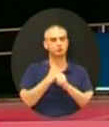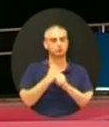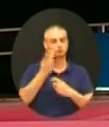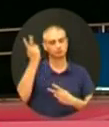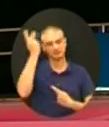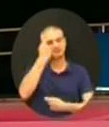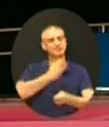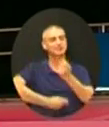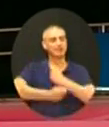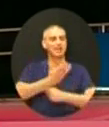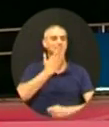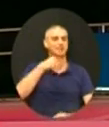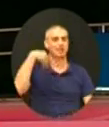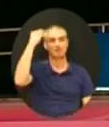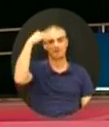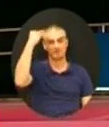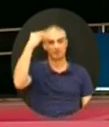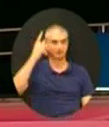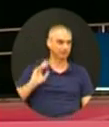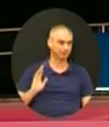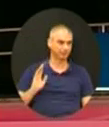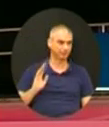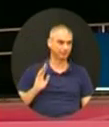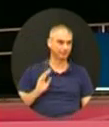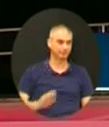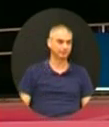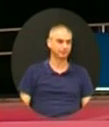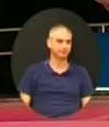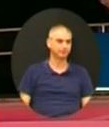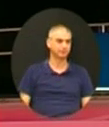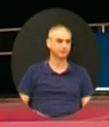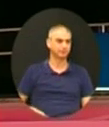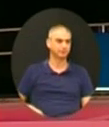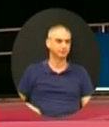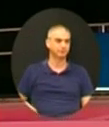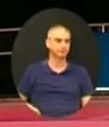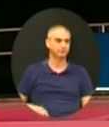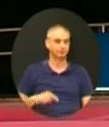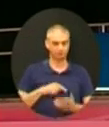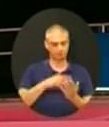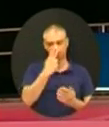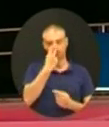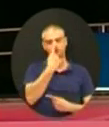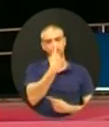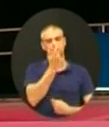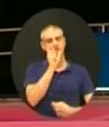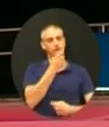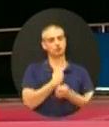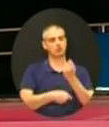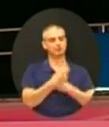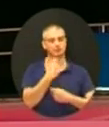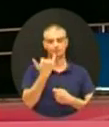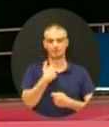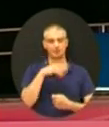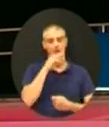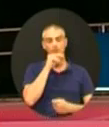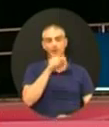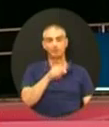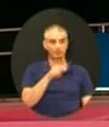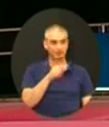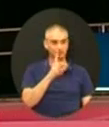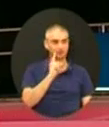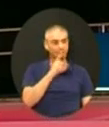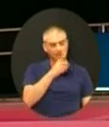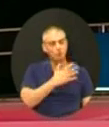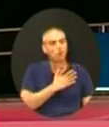לעסקה בין ישראל לפלסטינים, דווקא במובן הזה שהוא רואה את עצמו כאיש עסקים, כן, אנחנו כן. כל פעם מדברים על זה,